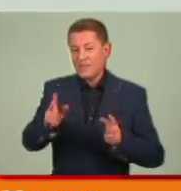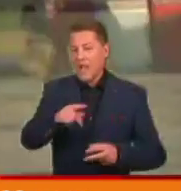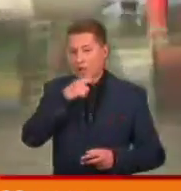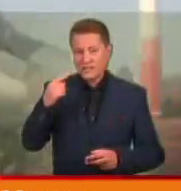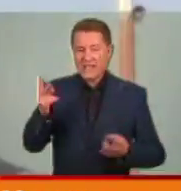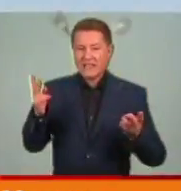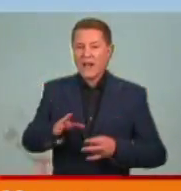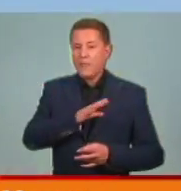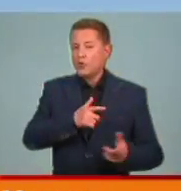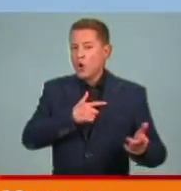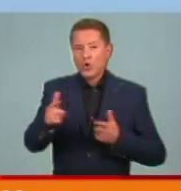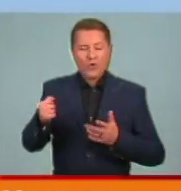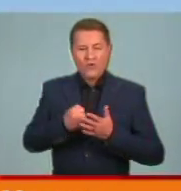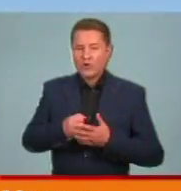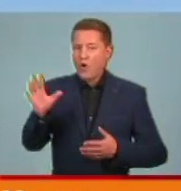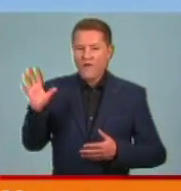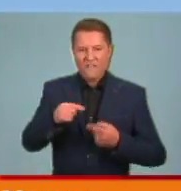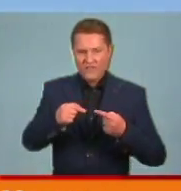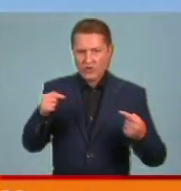всього.